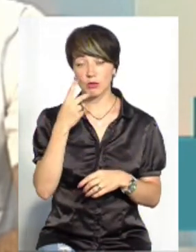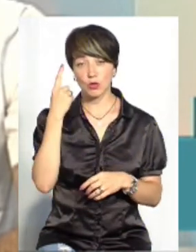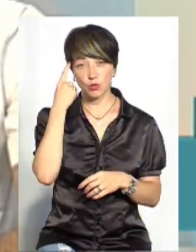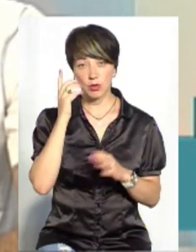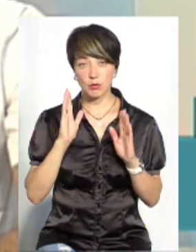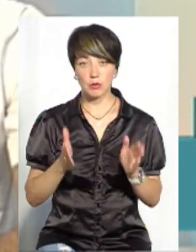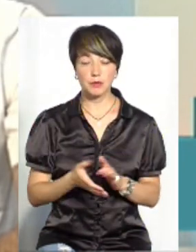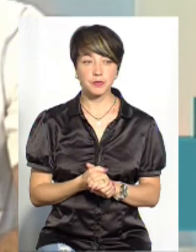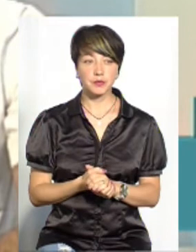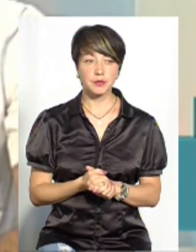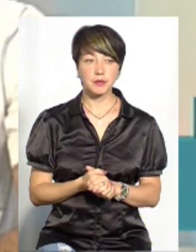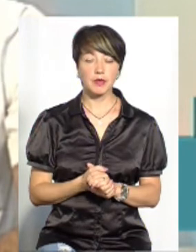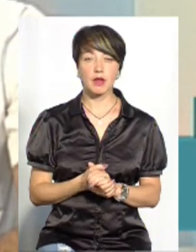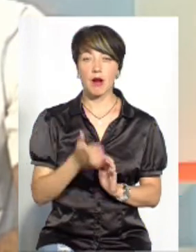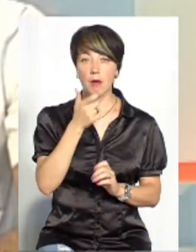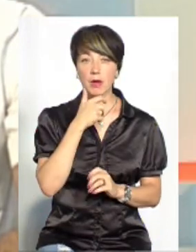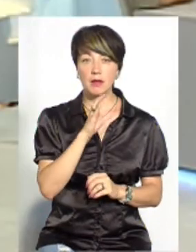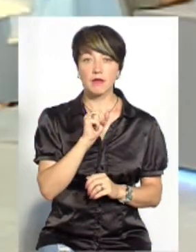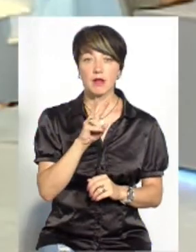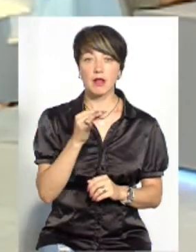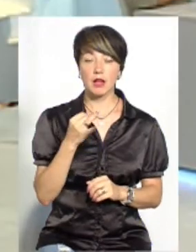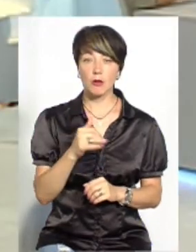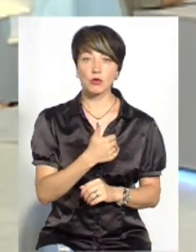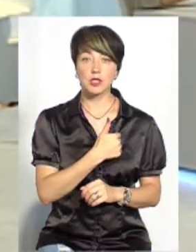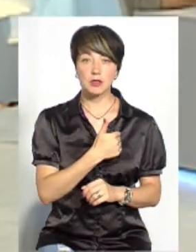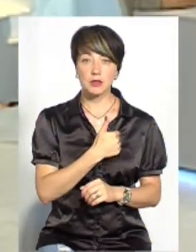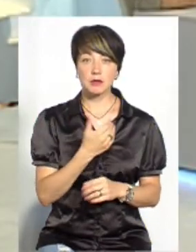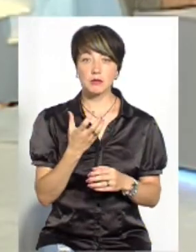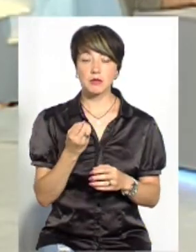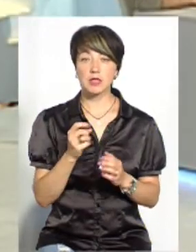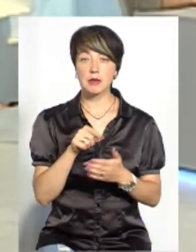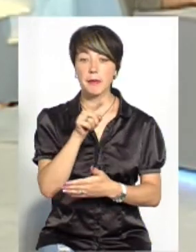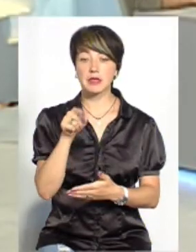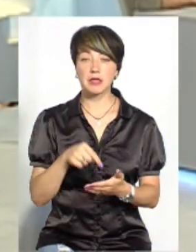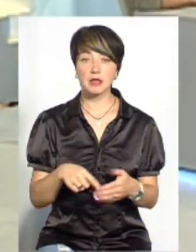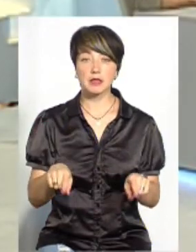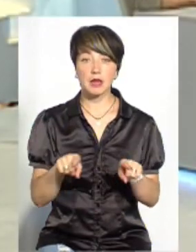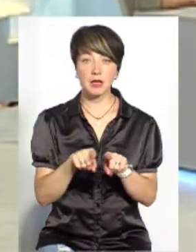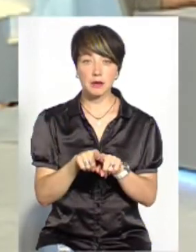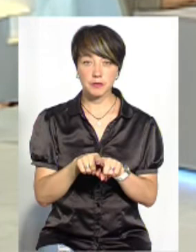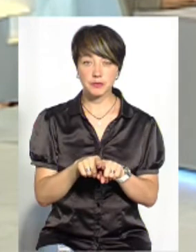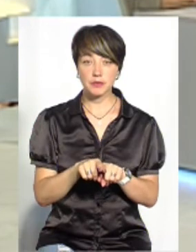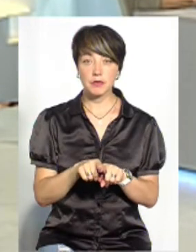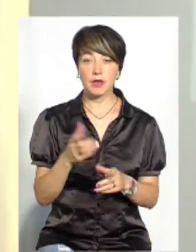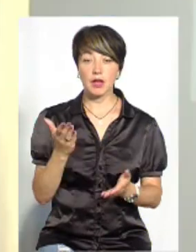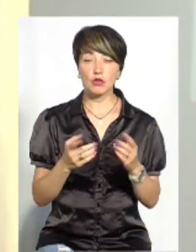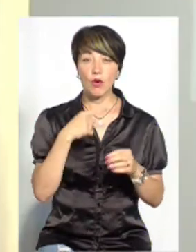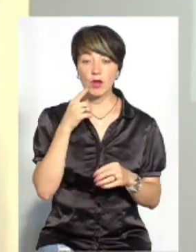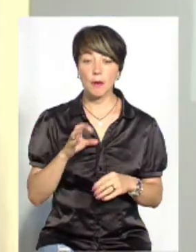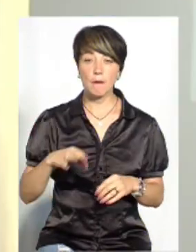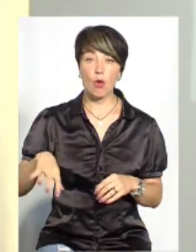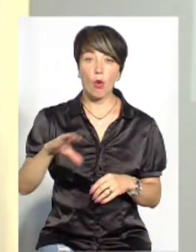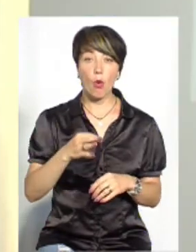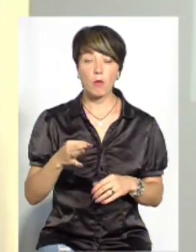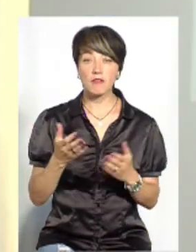думати. Зрозуміло. Пане Валерію, ось хотілося б вас ще запитати таке питання. Якщо говорити про область, в